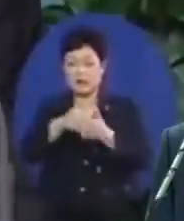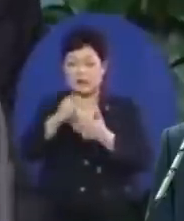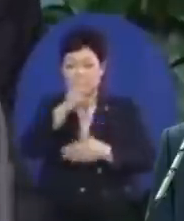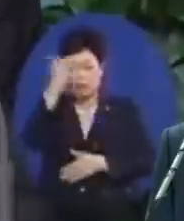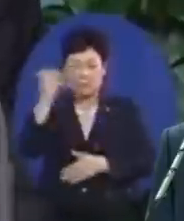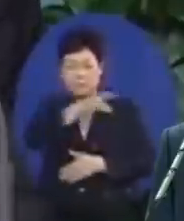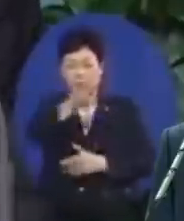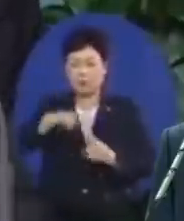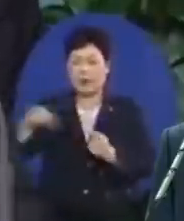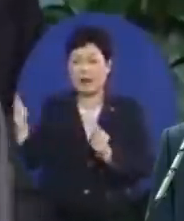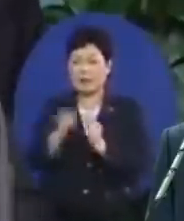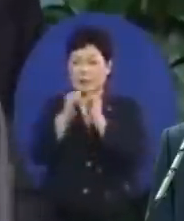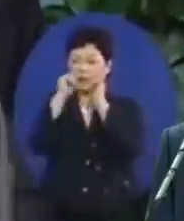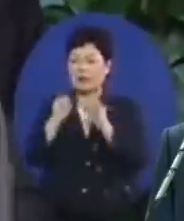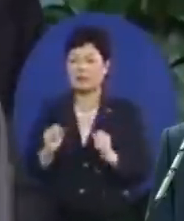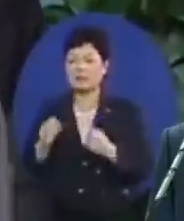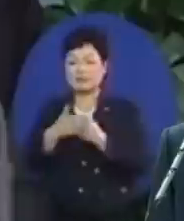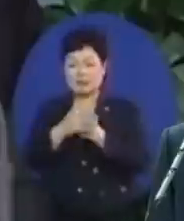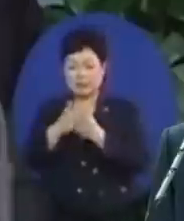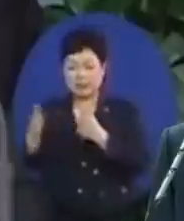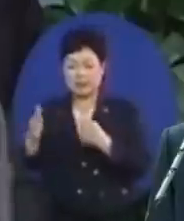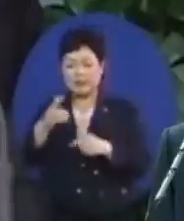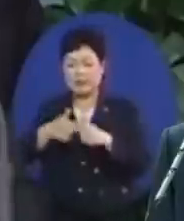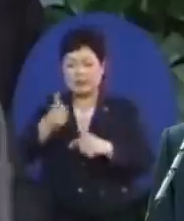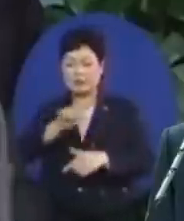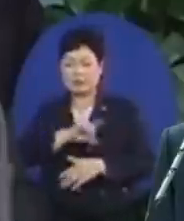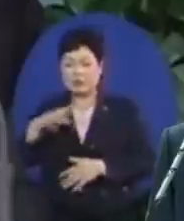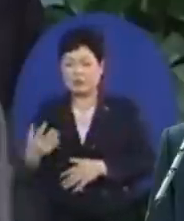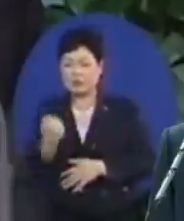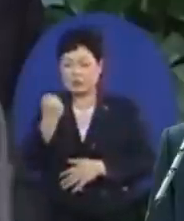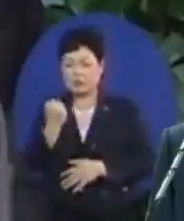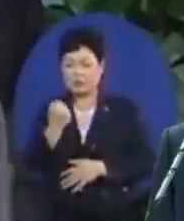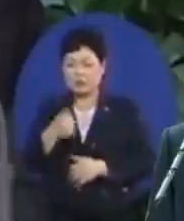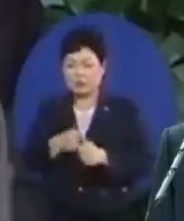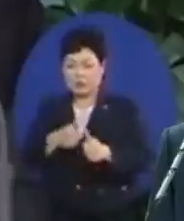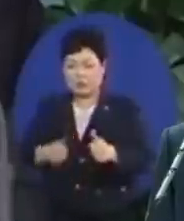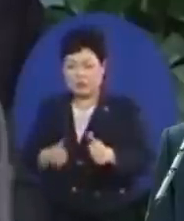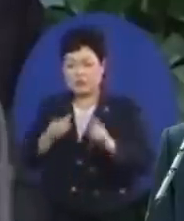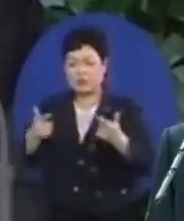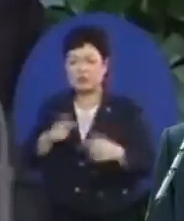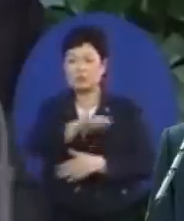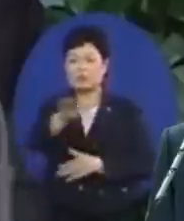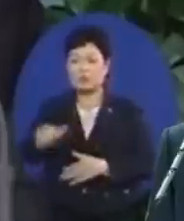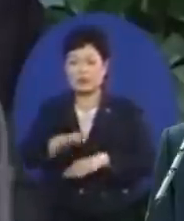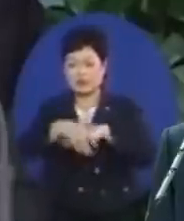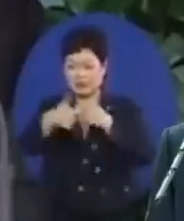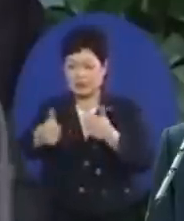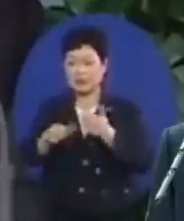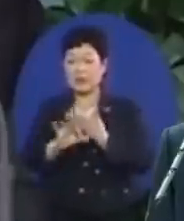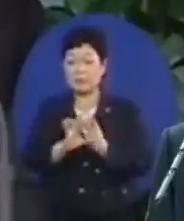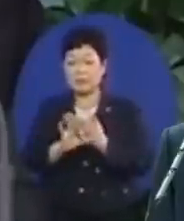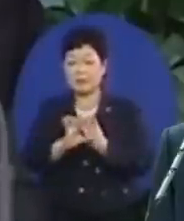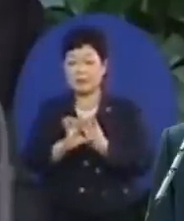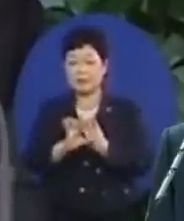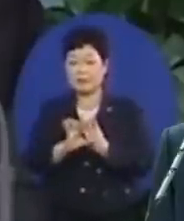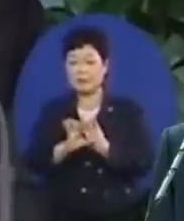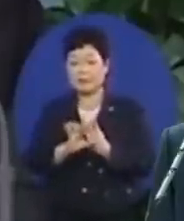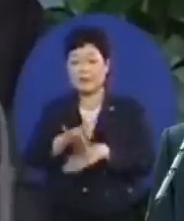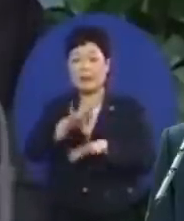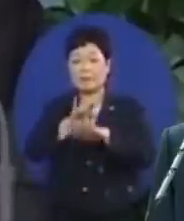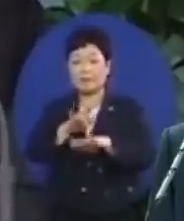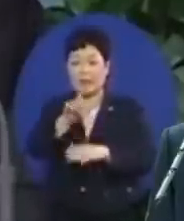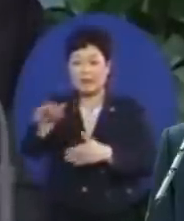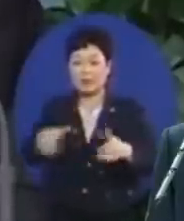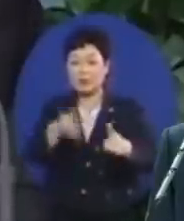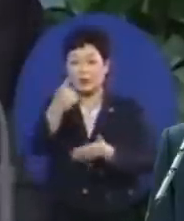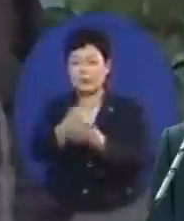성령이 우리와 같이 거하시기 때문에 예수 이름으로 뒤로 물러가지 않고 우리가 대적하면 마귀가 한